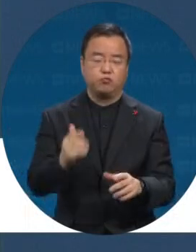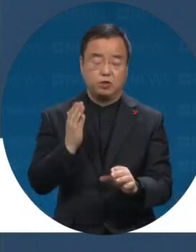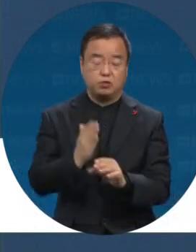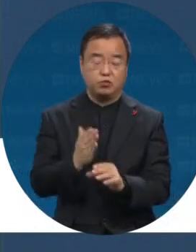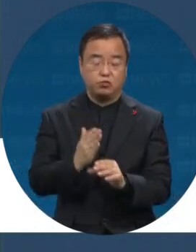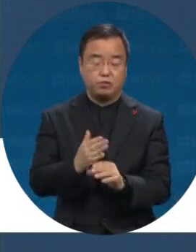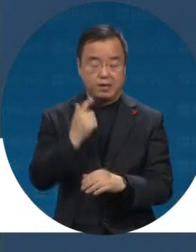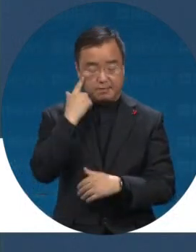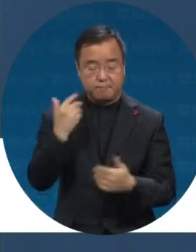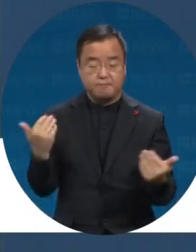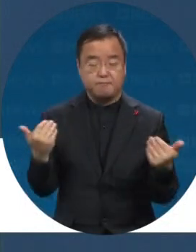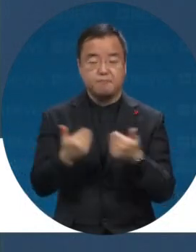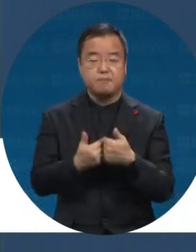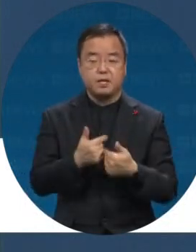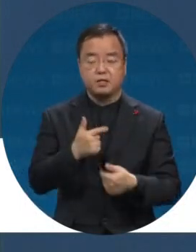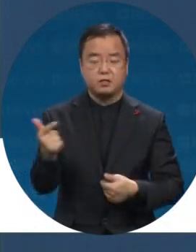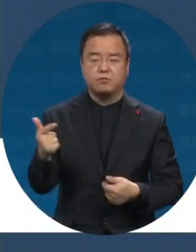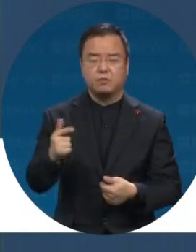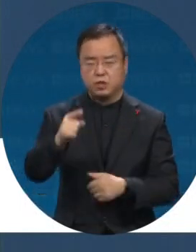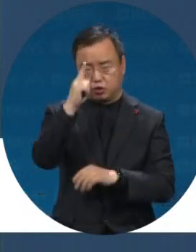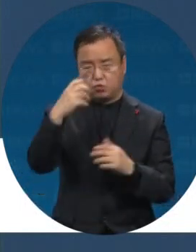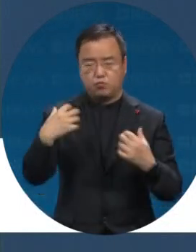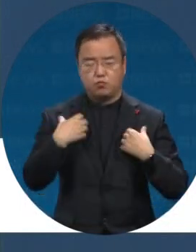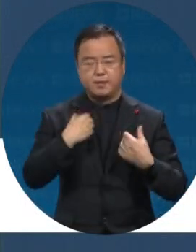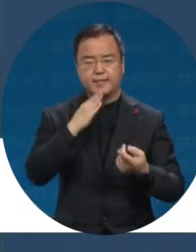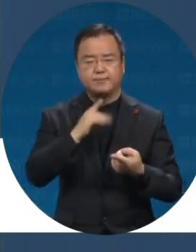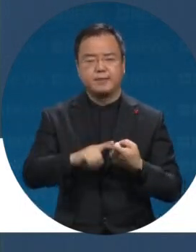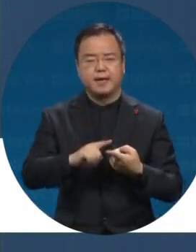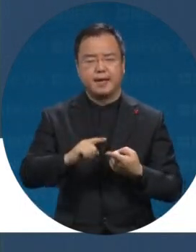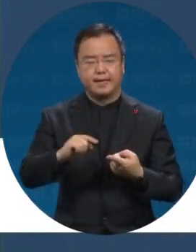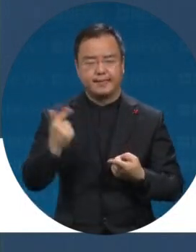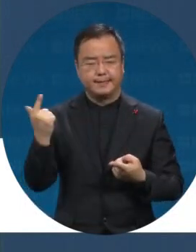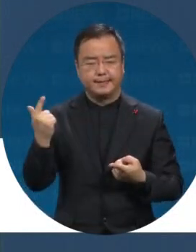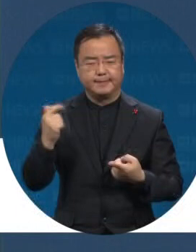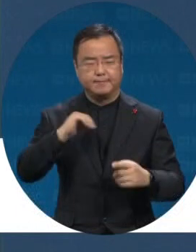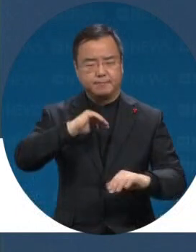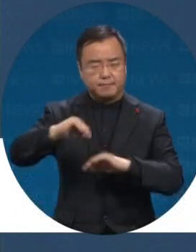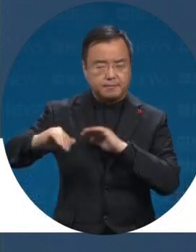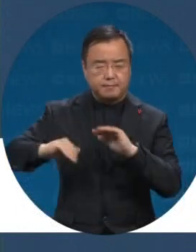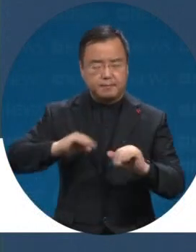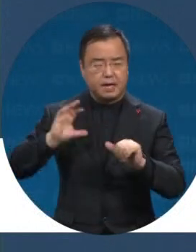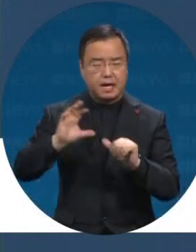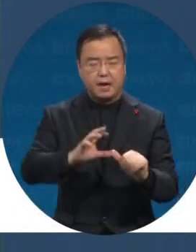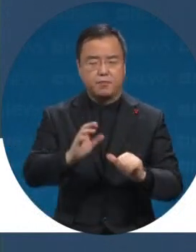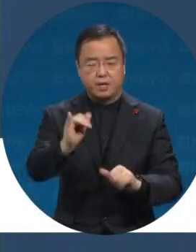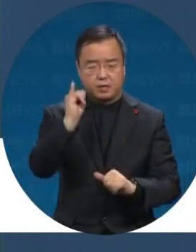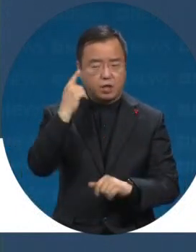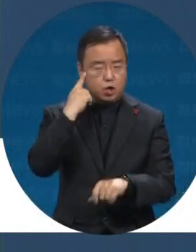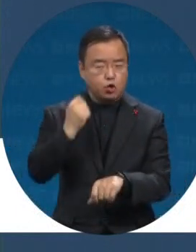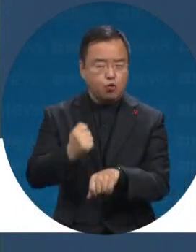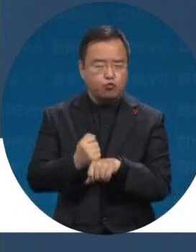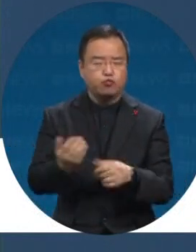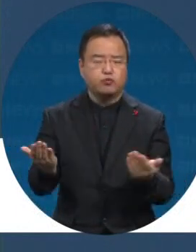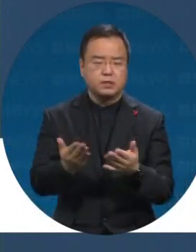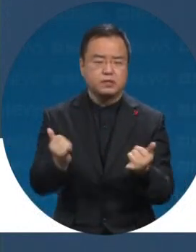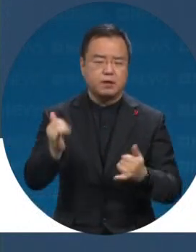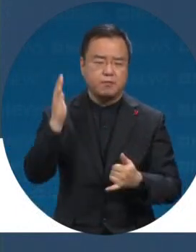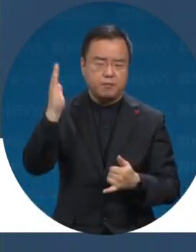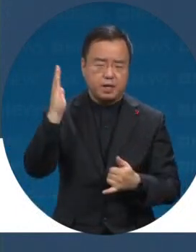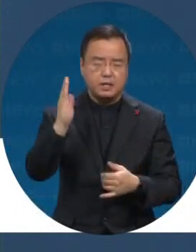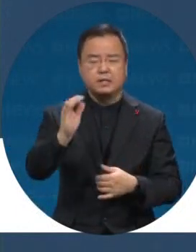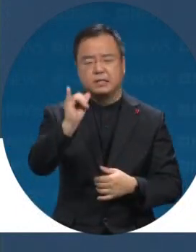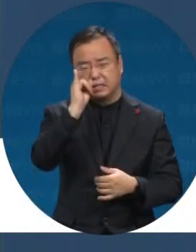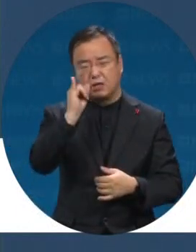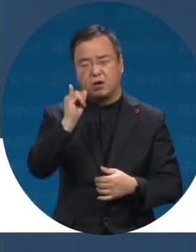반발이 크잖아요 정부 유명한 압력이나 개입도 있었다라고 연구진에 발언들도 있어서 매우 안타깝게